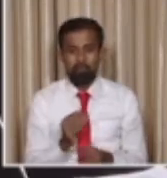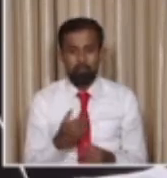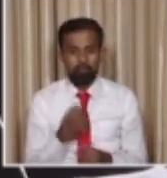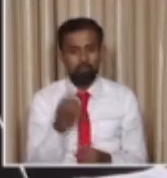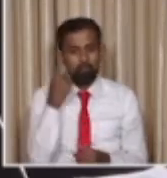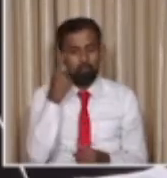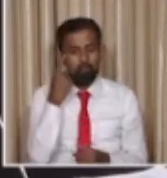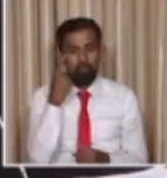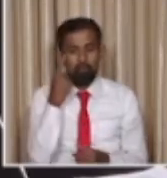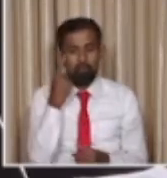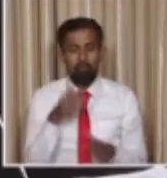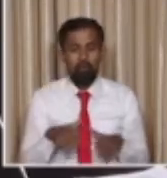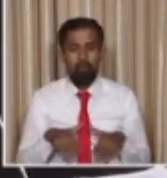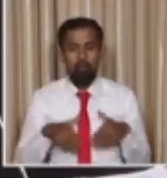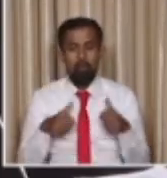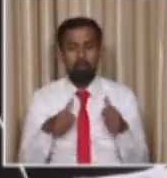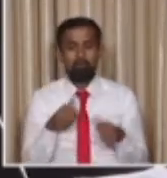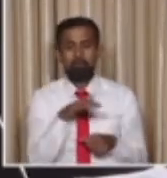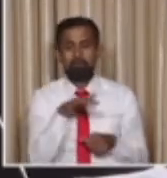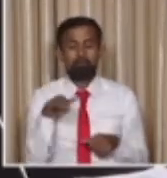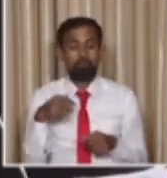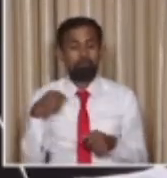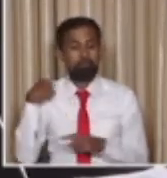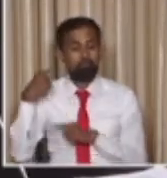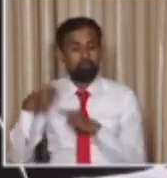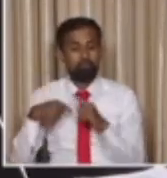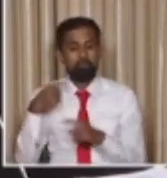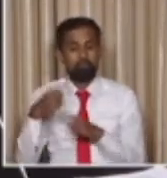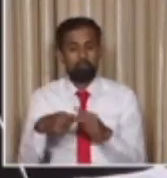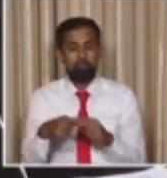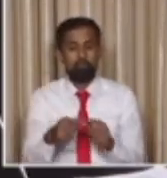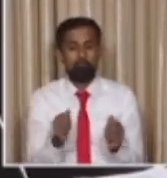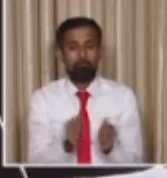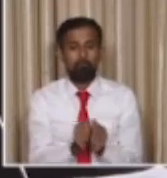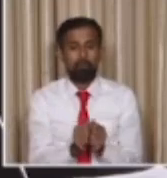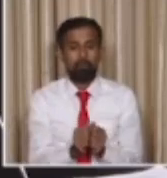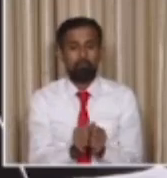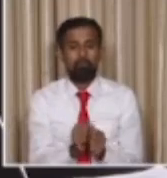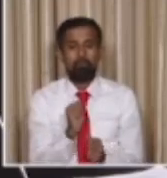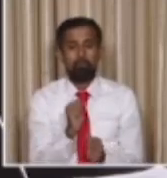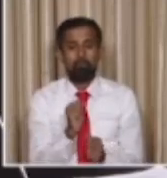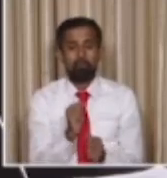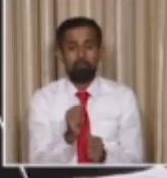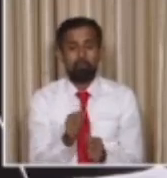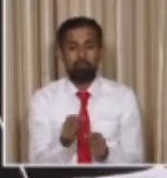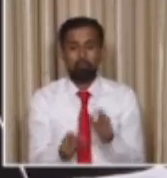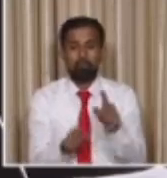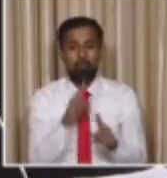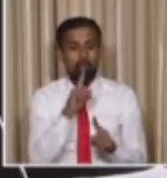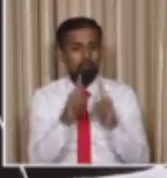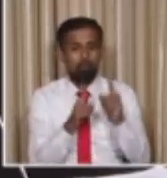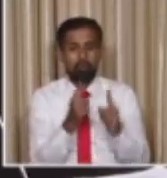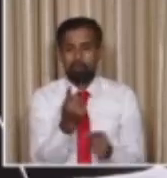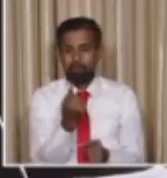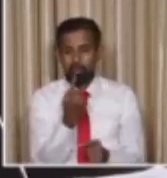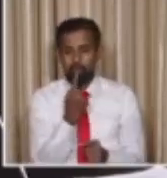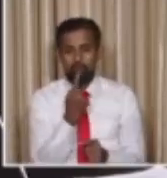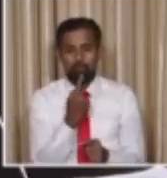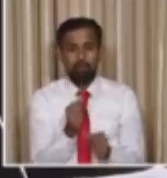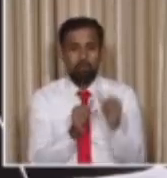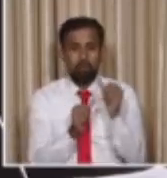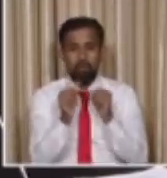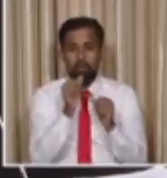දන්නවා මේ සෞඛ්‍ය ශාස්ත්‍රයේ කාලෙක ඉඳන් පැවතිච්ච ක්‍රියාවලියක් තමයි බොහෝ දෙනෙක් කතා කරපු දෙයක්